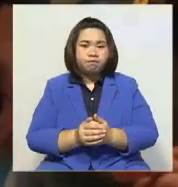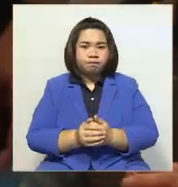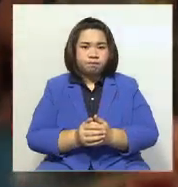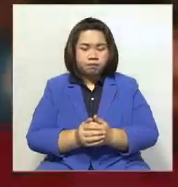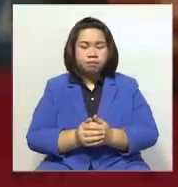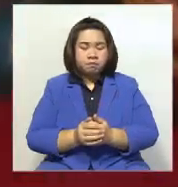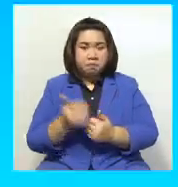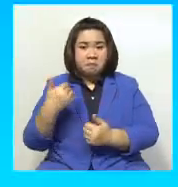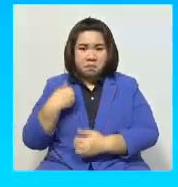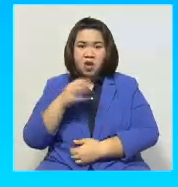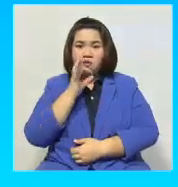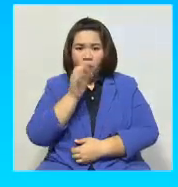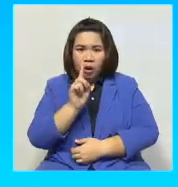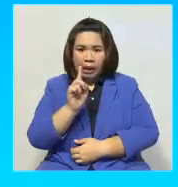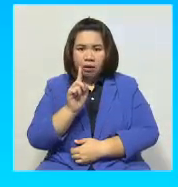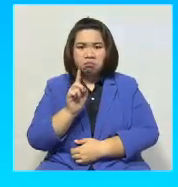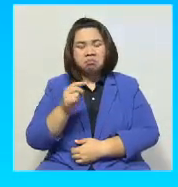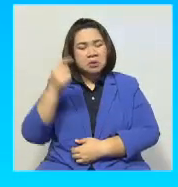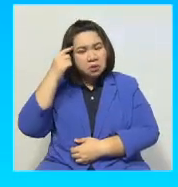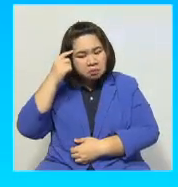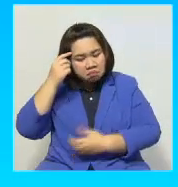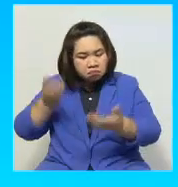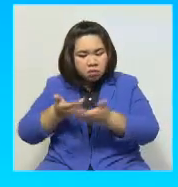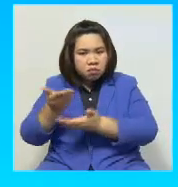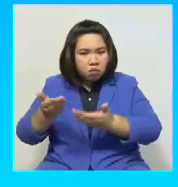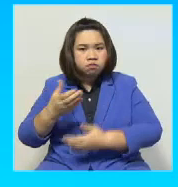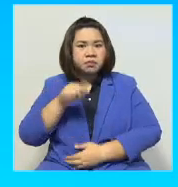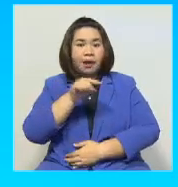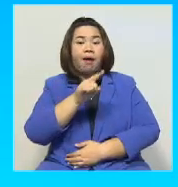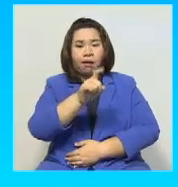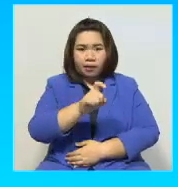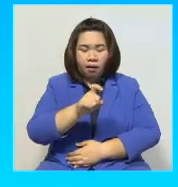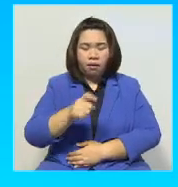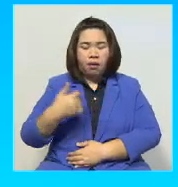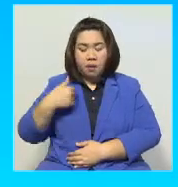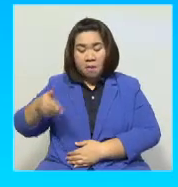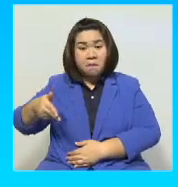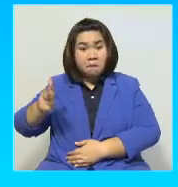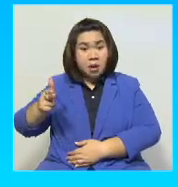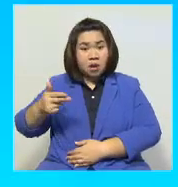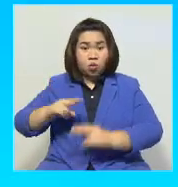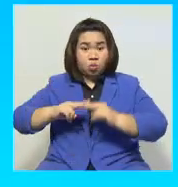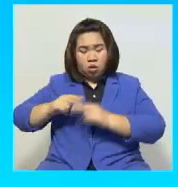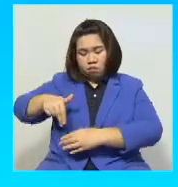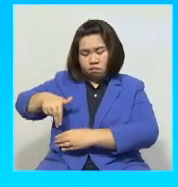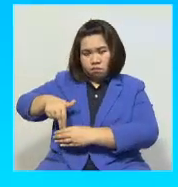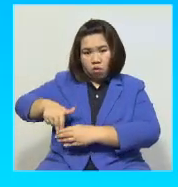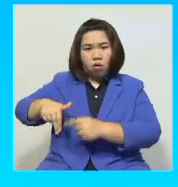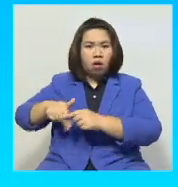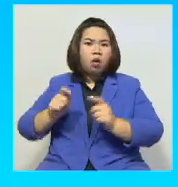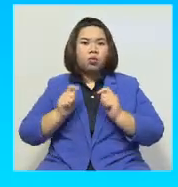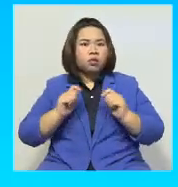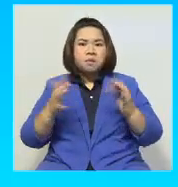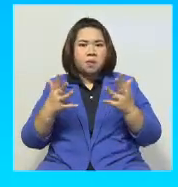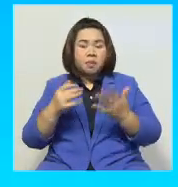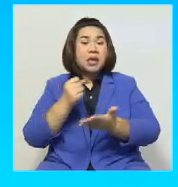ยมีการแจ้งข้อกล่าวหาร่วมกันฆ่าผู้อื่นโดยไตร่ตรองไว้ก่อนร่วมกันใช้อาวุธปืนแล้วก็มีอาวุธปืนไว้ในครอบครองโดยไม่ได้รับอนุ